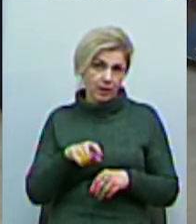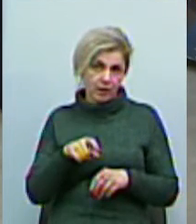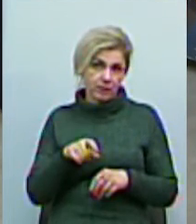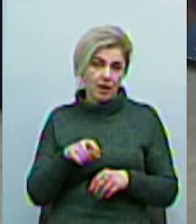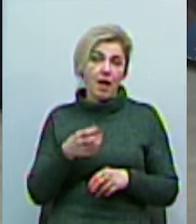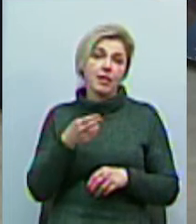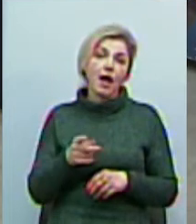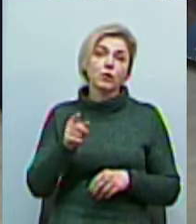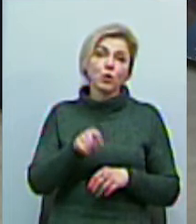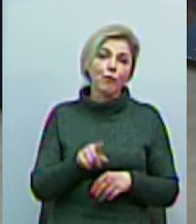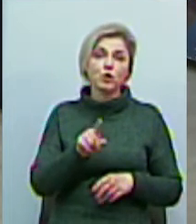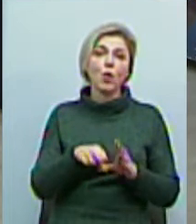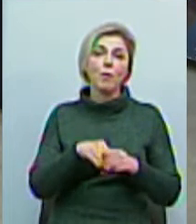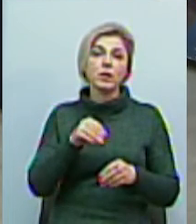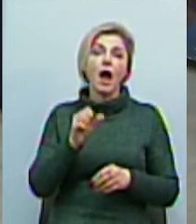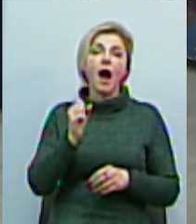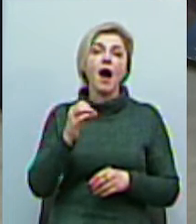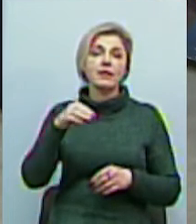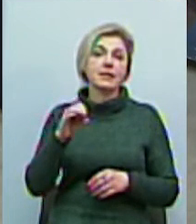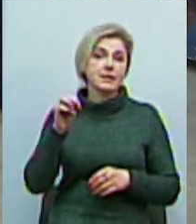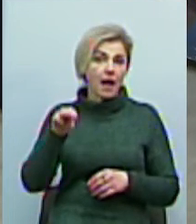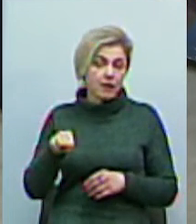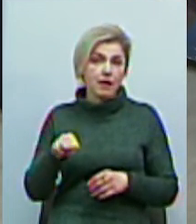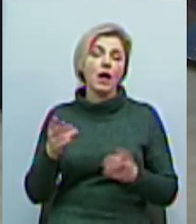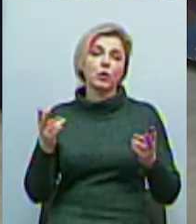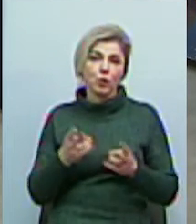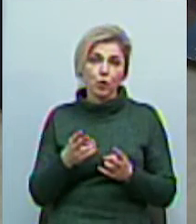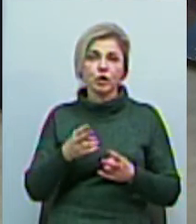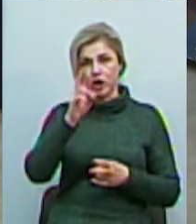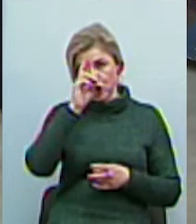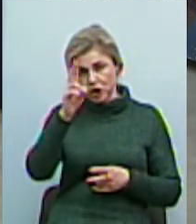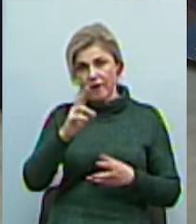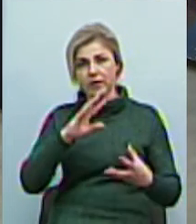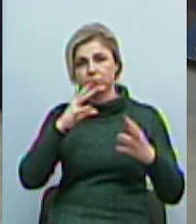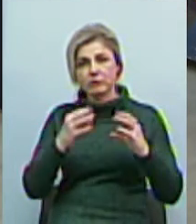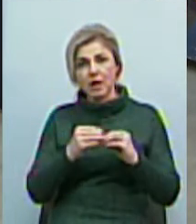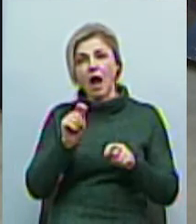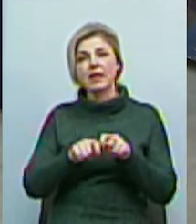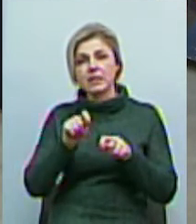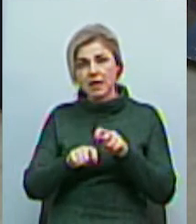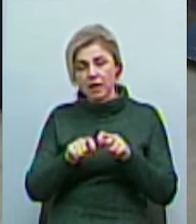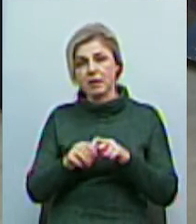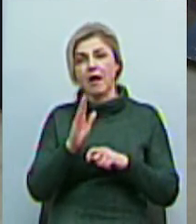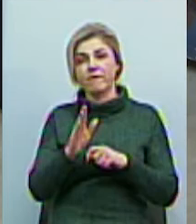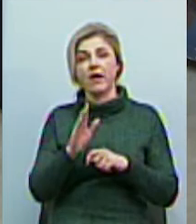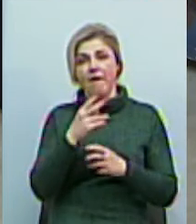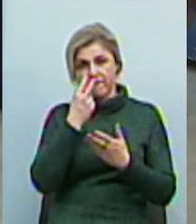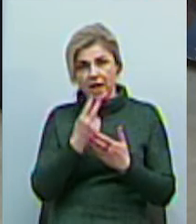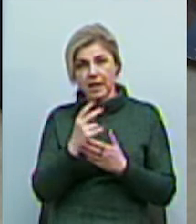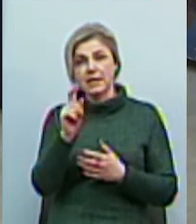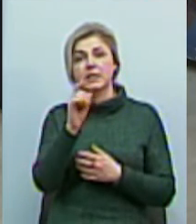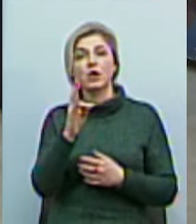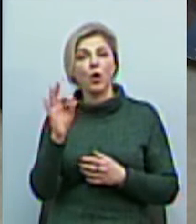Тобто для того, щоб отримати атестат, треба пройти державну підсумкову атестацію в вигляді зовнішнього незалежного